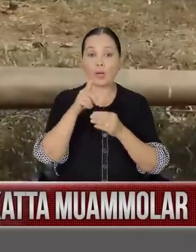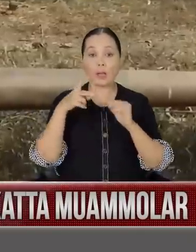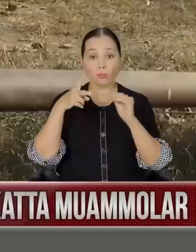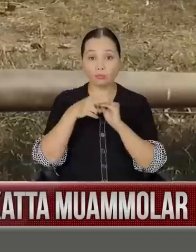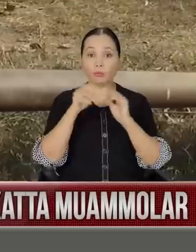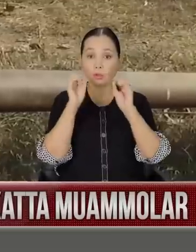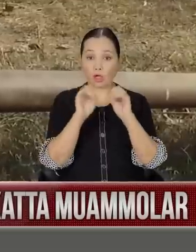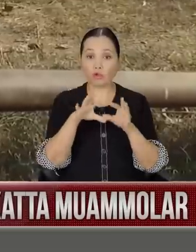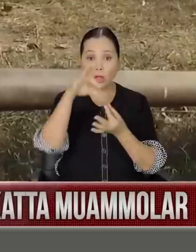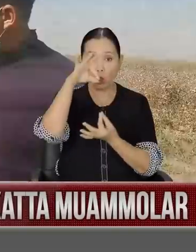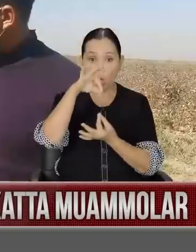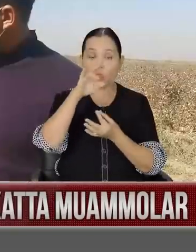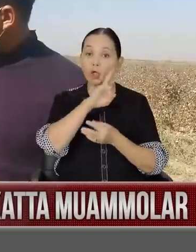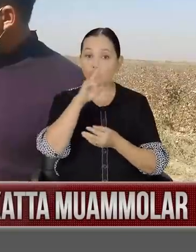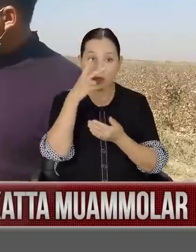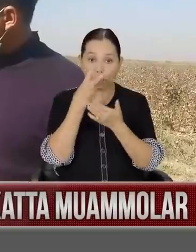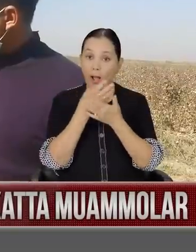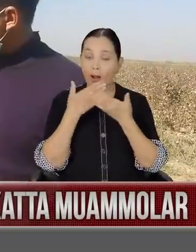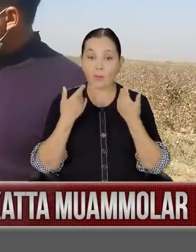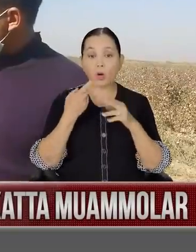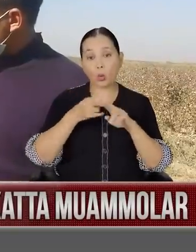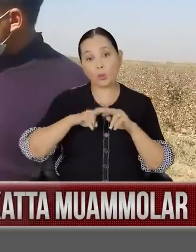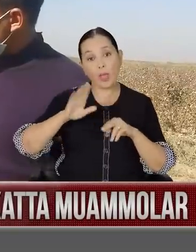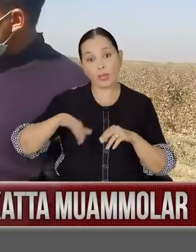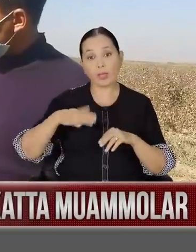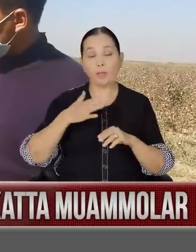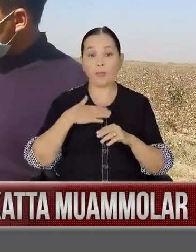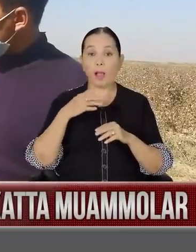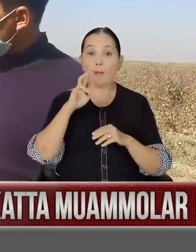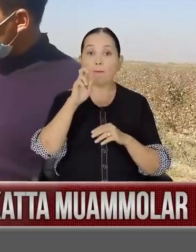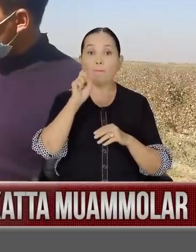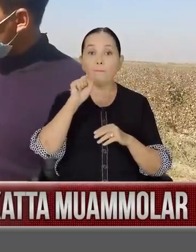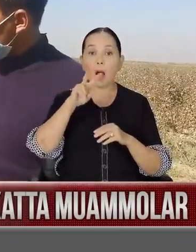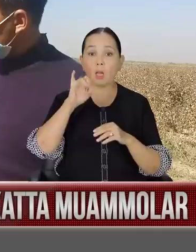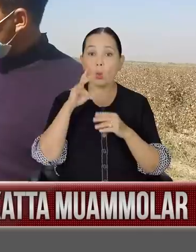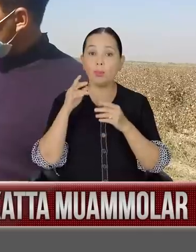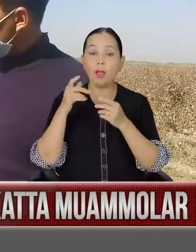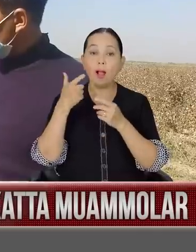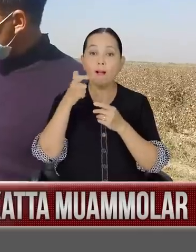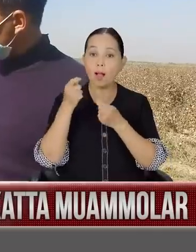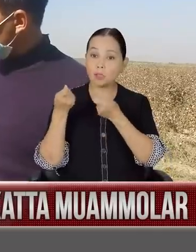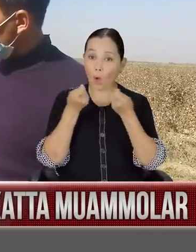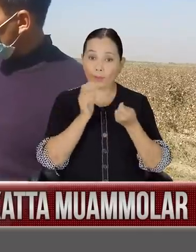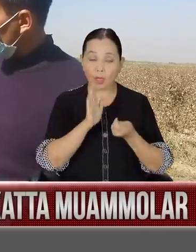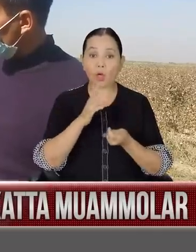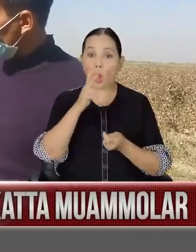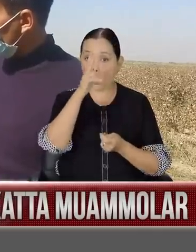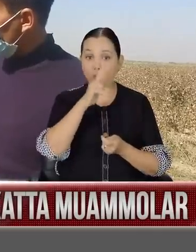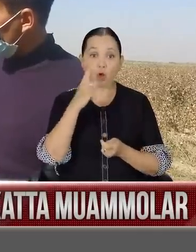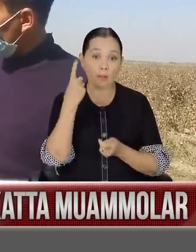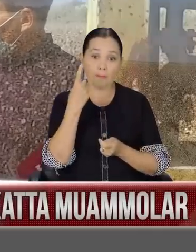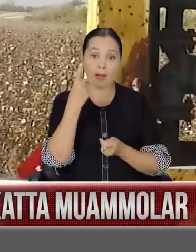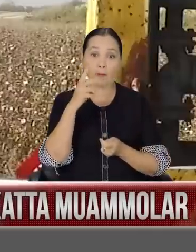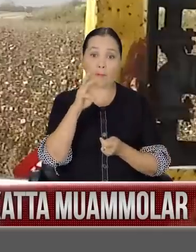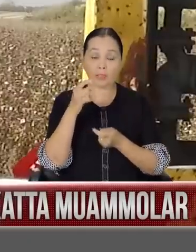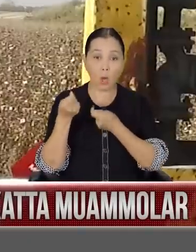tashlandi bo'lib yotibdi. Hech kim qaramaydi. Undan keyin bizga balonni gaz olib keladigan bo'ldi bular. Balonum gazı alıp geliyordu hazır. Üç ayda bir masraf